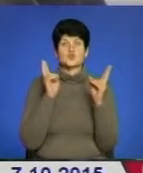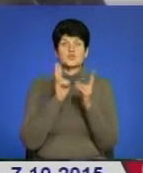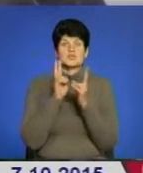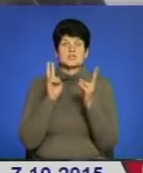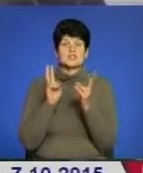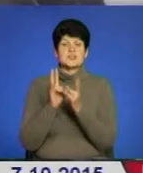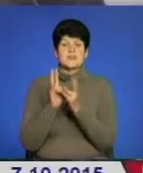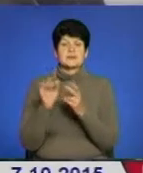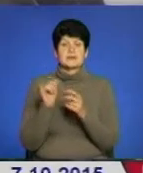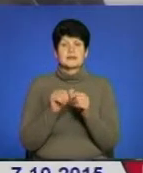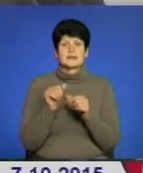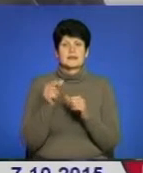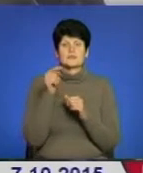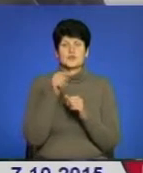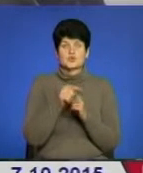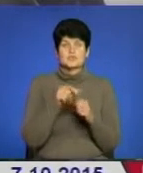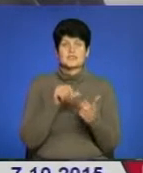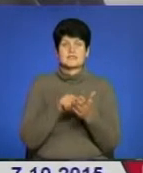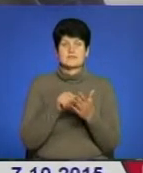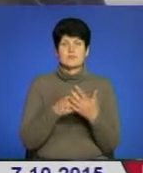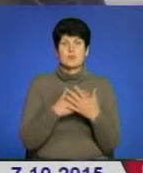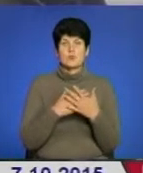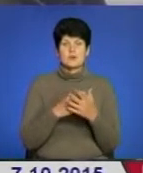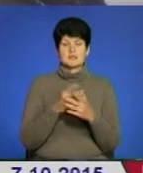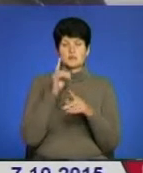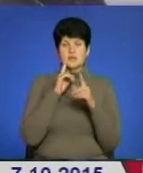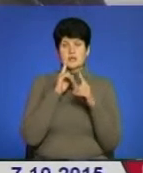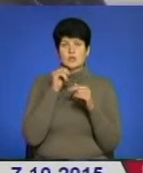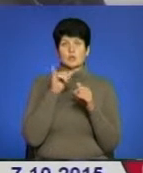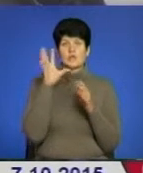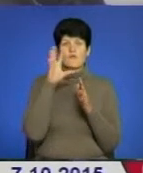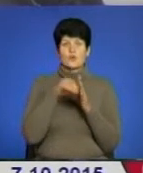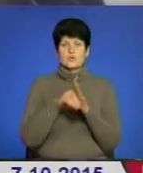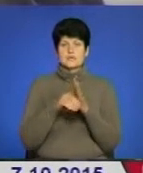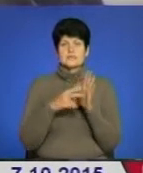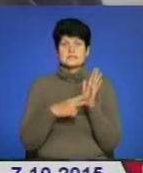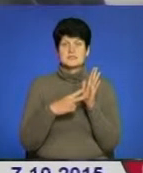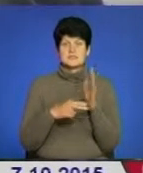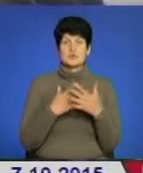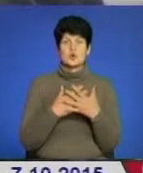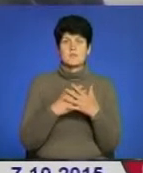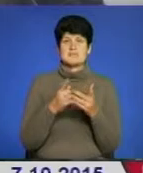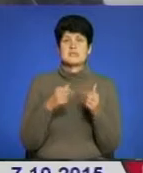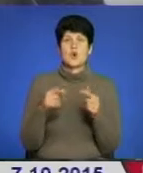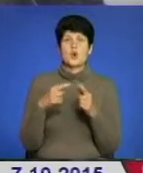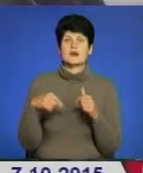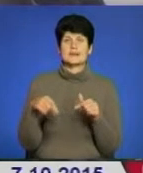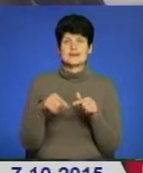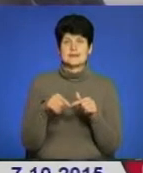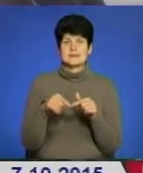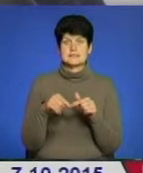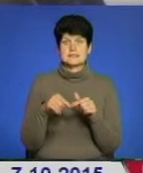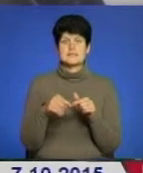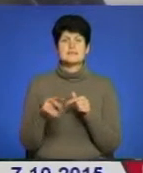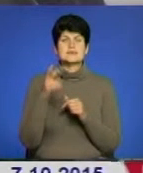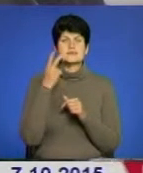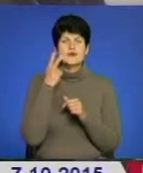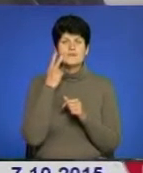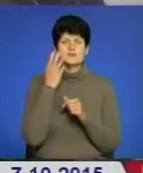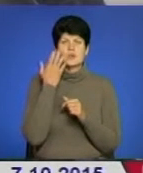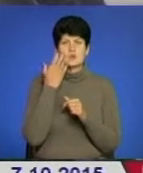зустрічаємось. І крім цього, представники громадської ради, якраз куди входять близько 80 громадських організацій, завжди, коли